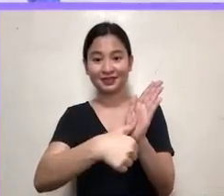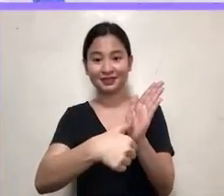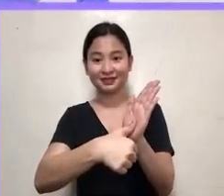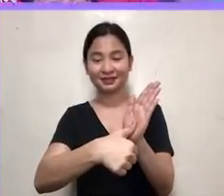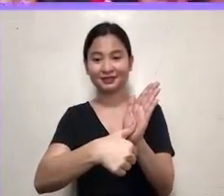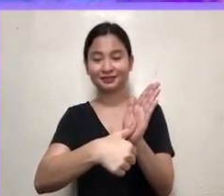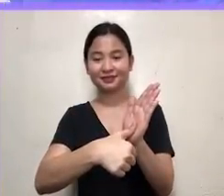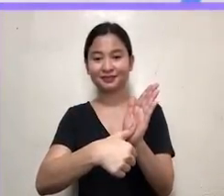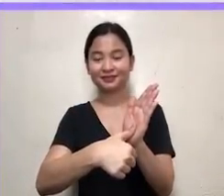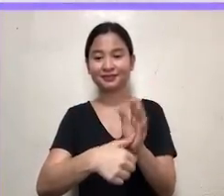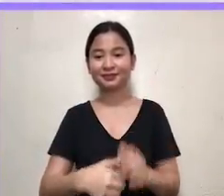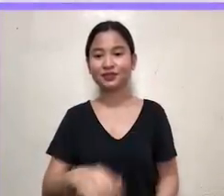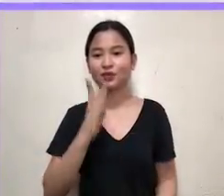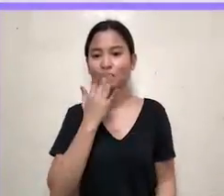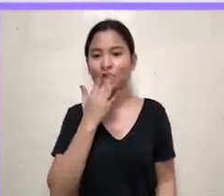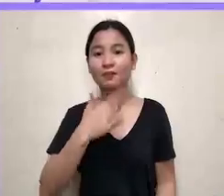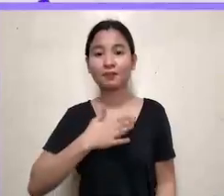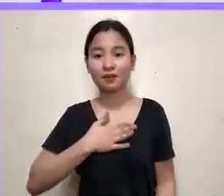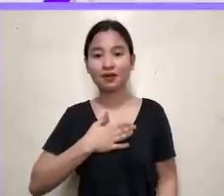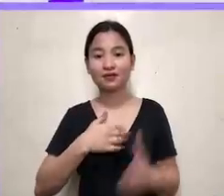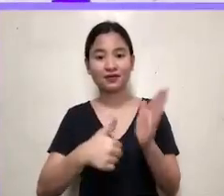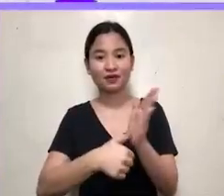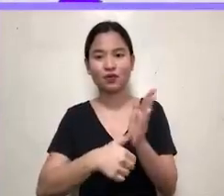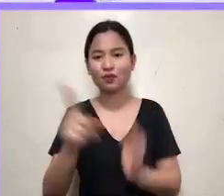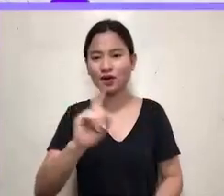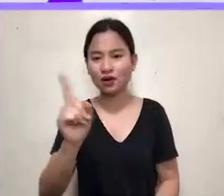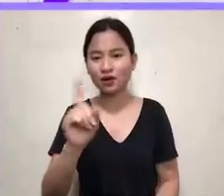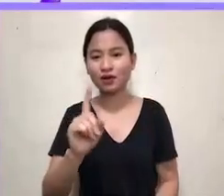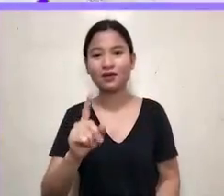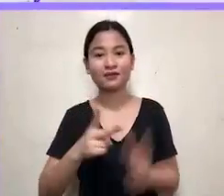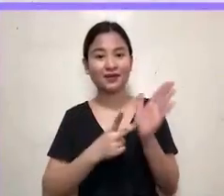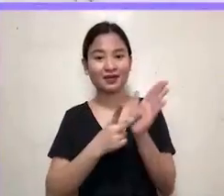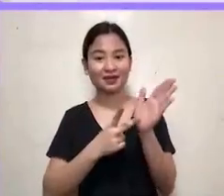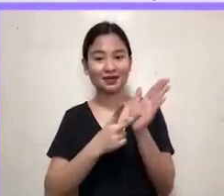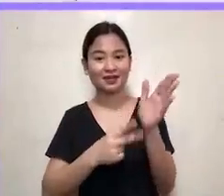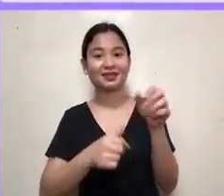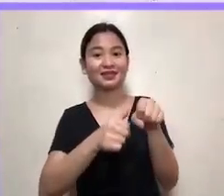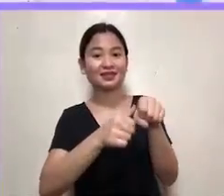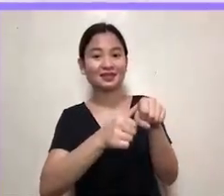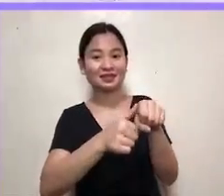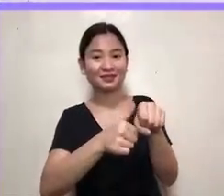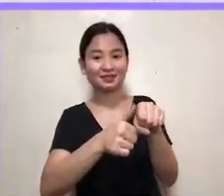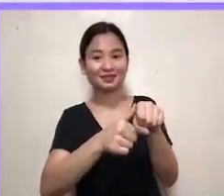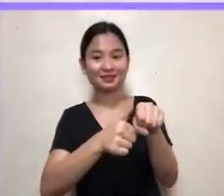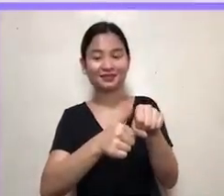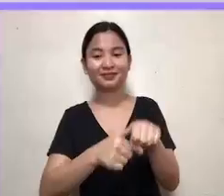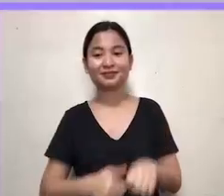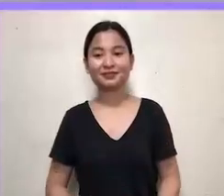Kaya sa darating na eleksyon, lila ang kulay ng boto ko.